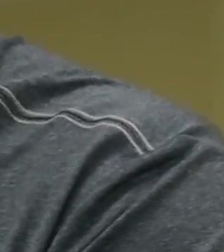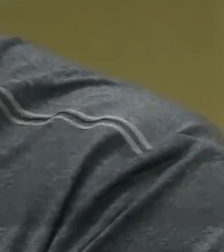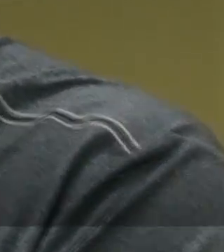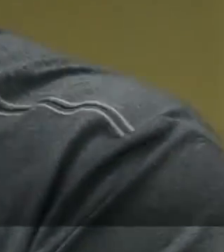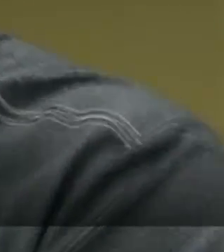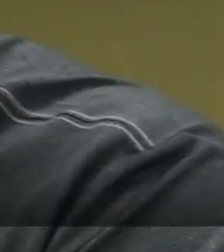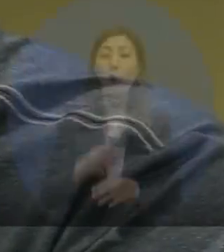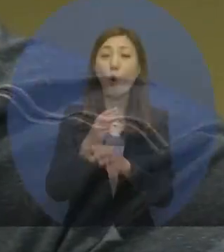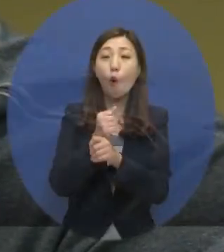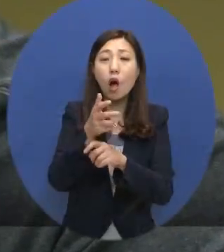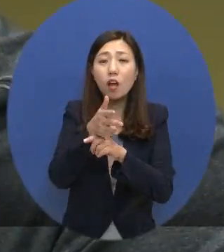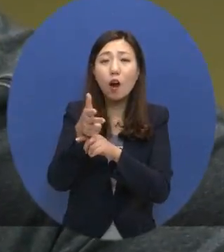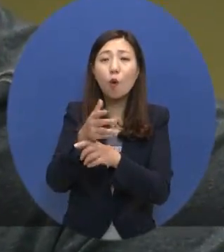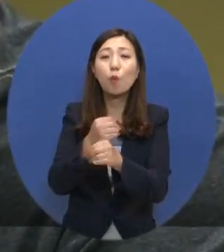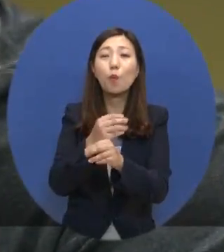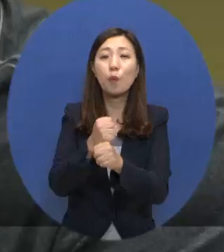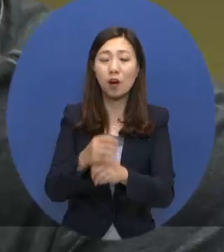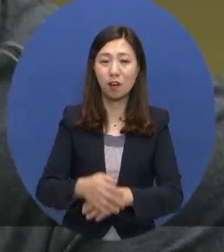찍은 거예요?